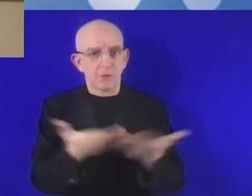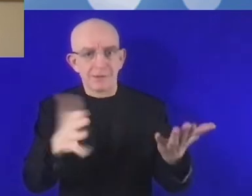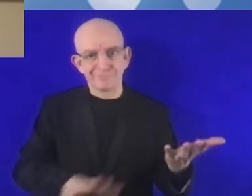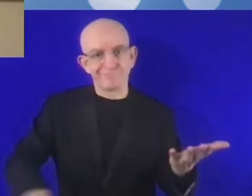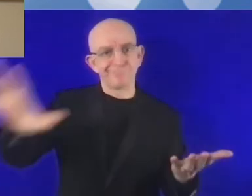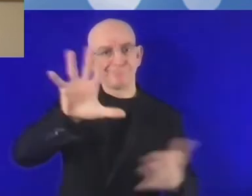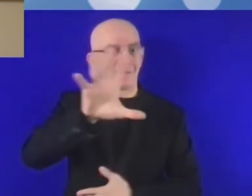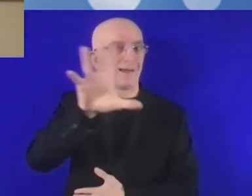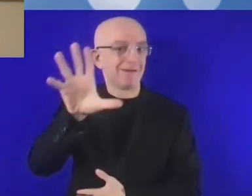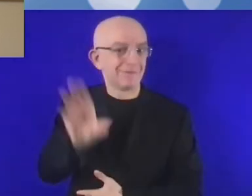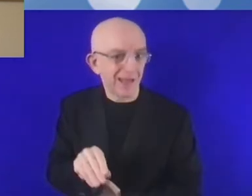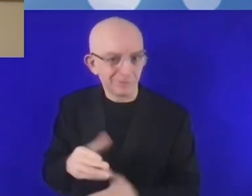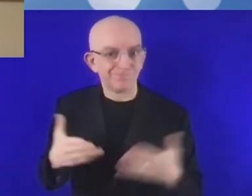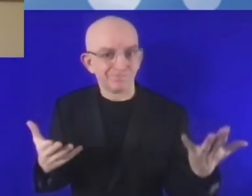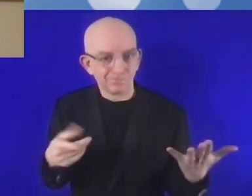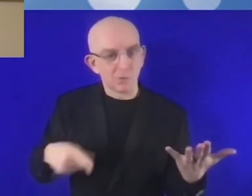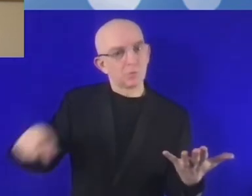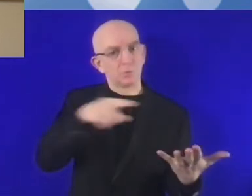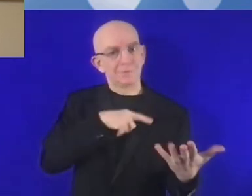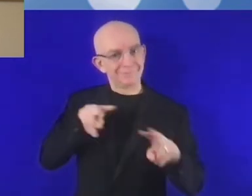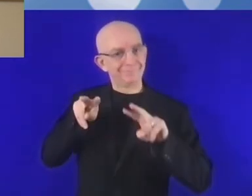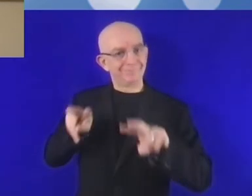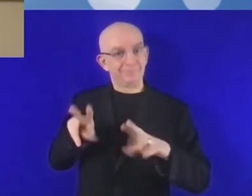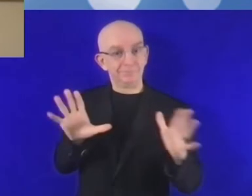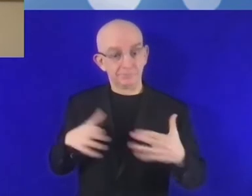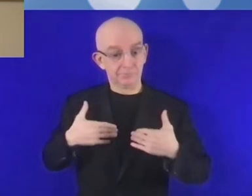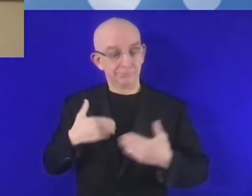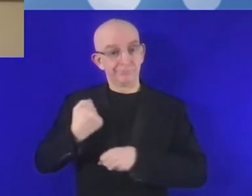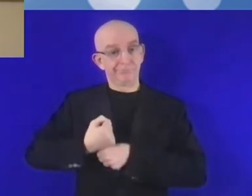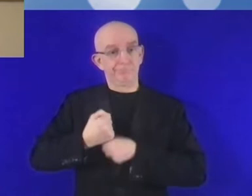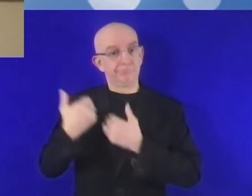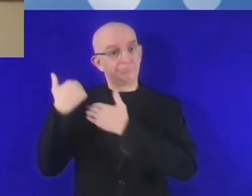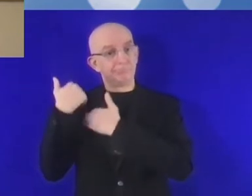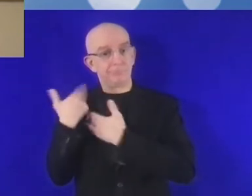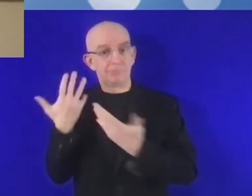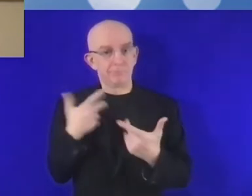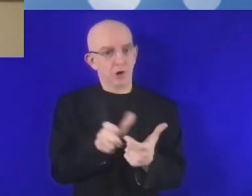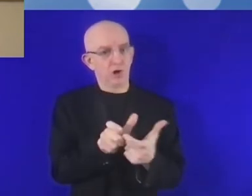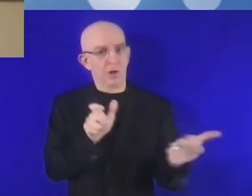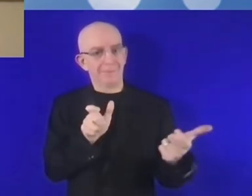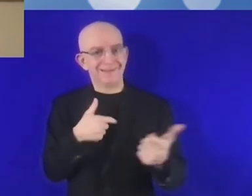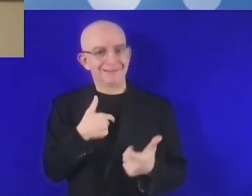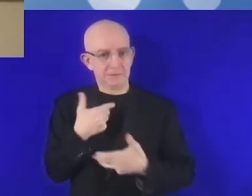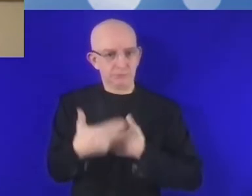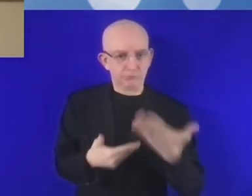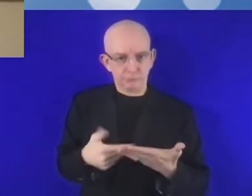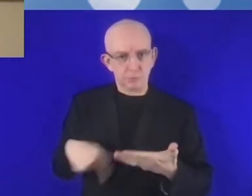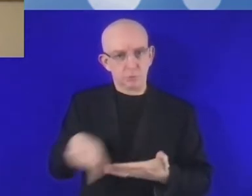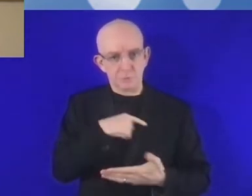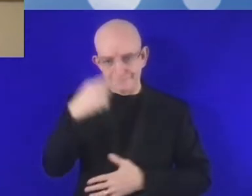بشكل أوسع يستخدمون الإنترنت. نرى ذلك في أفريقيا في أسواقنا، في الأسواق التي نتواجد